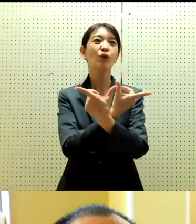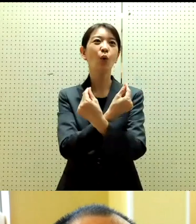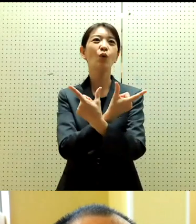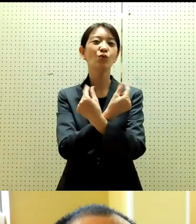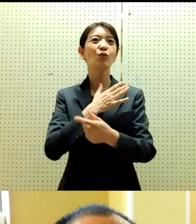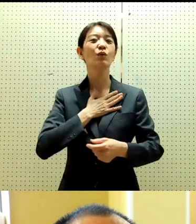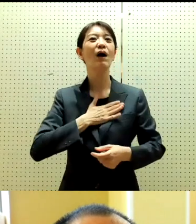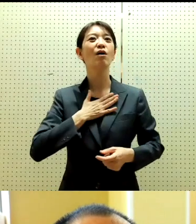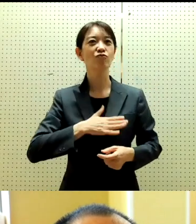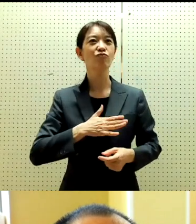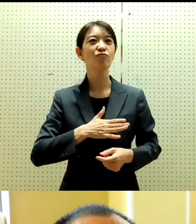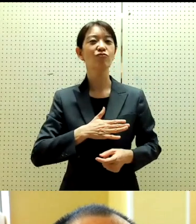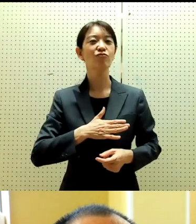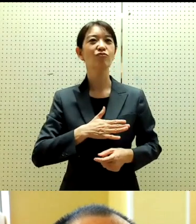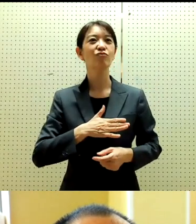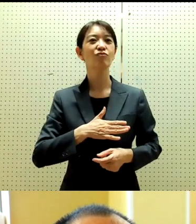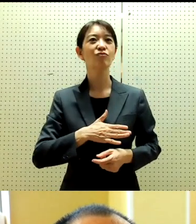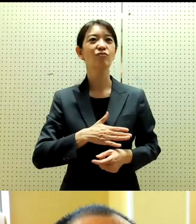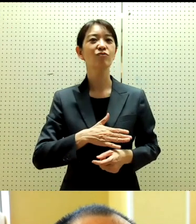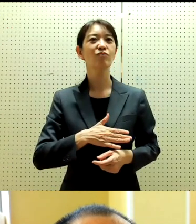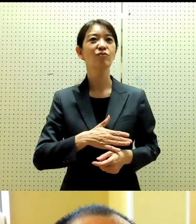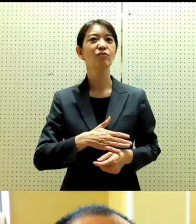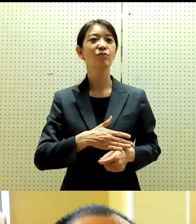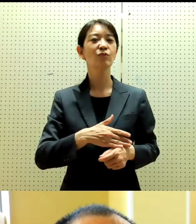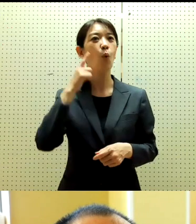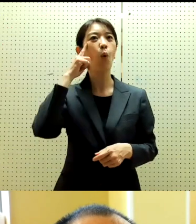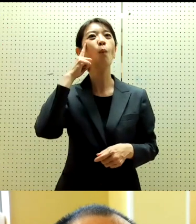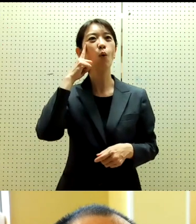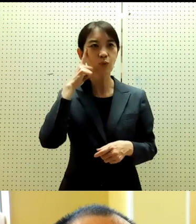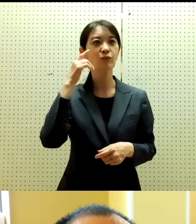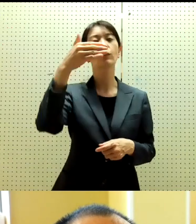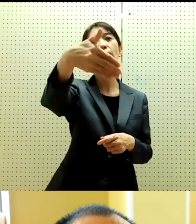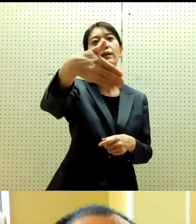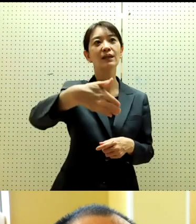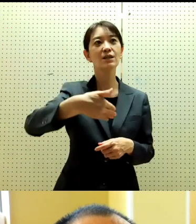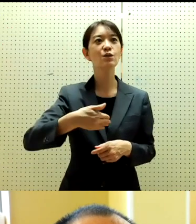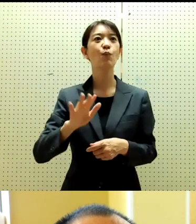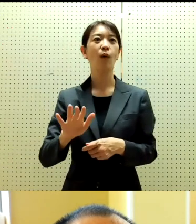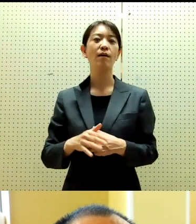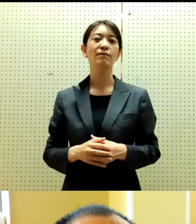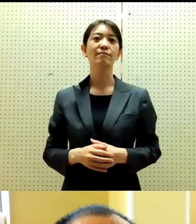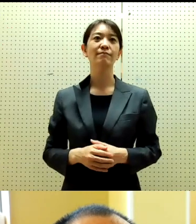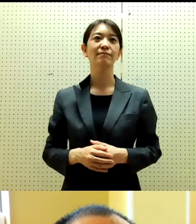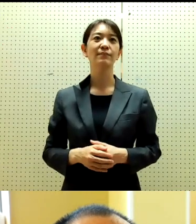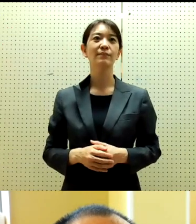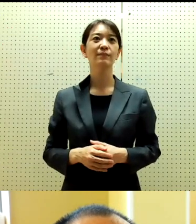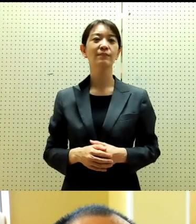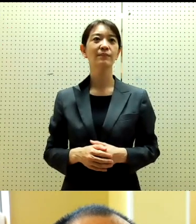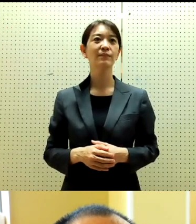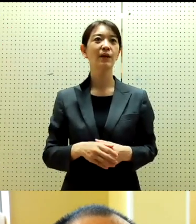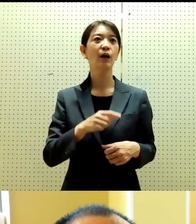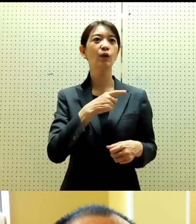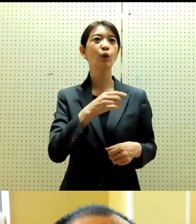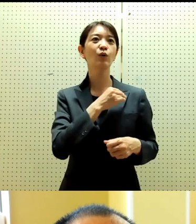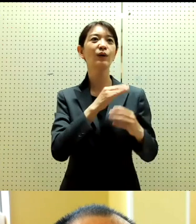助となるんではないかって、そんなお問い合わせが来ておりますが、これについては教育委員会へということなので、